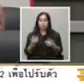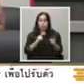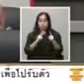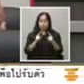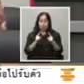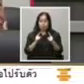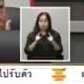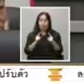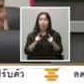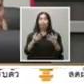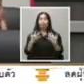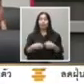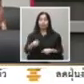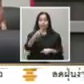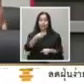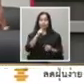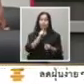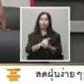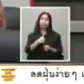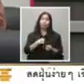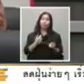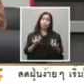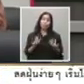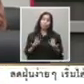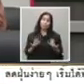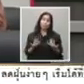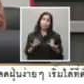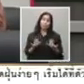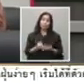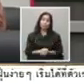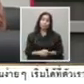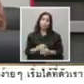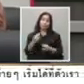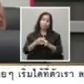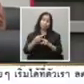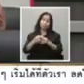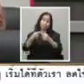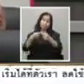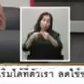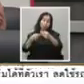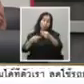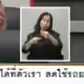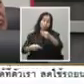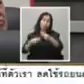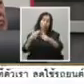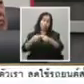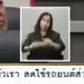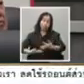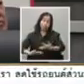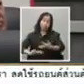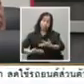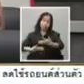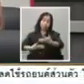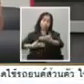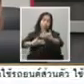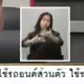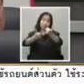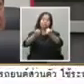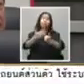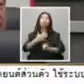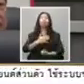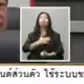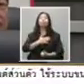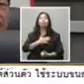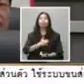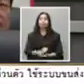มานั่งกับผมนะฮะก็รอขานชื่อเพื่อจะอภิปรายเรื่องการถวายสัตว์นี่นะครับตัวแทนผมนะ